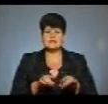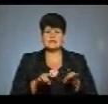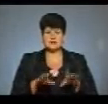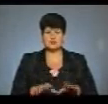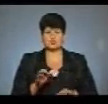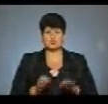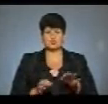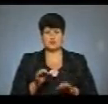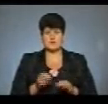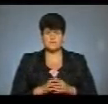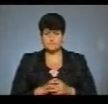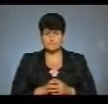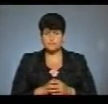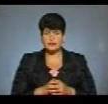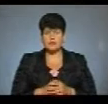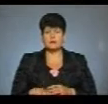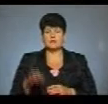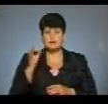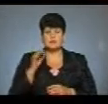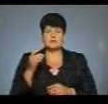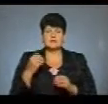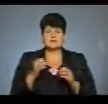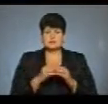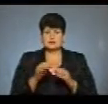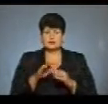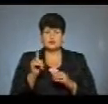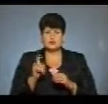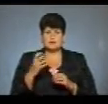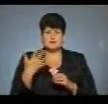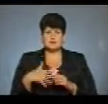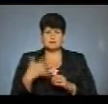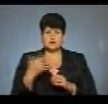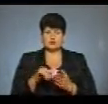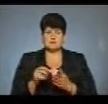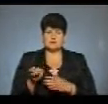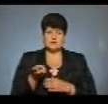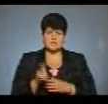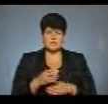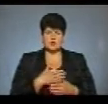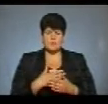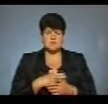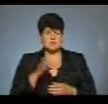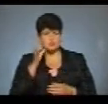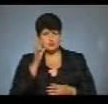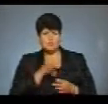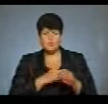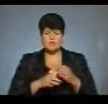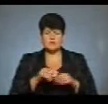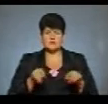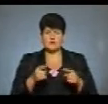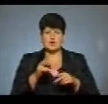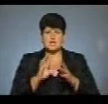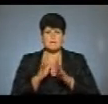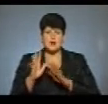суддя. Нагадаю, 10 вересня 155 учасників прийшли на громадські слухання, щоб обговорити створення парку та зведення